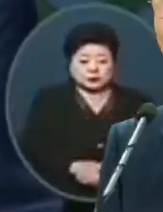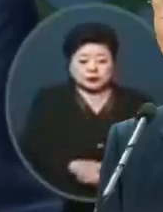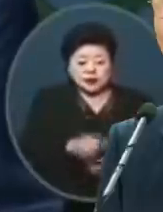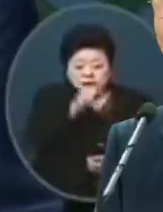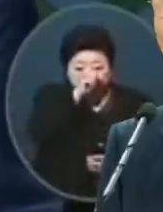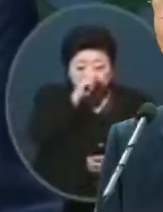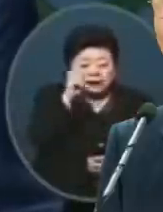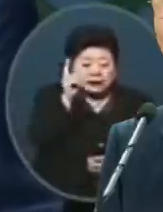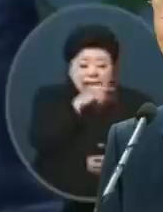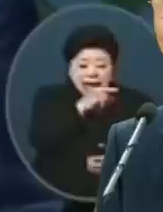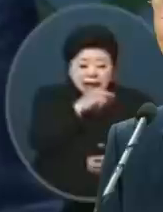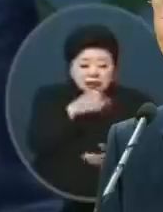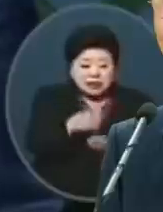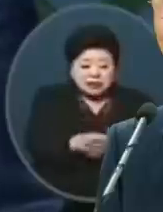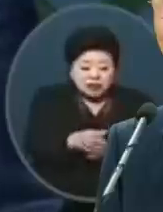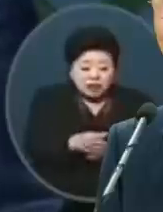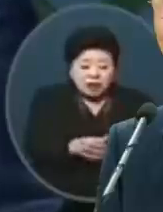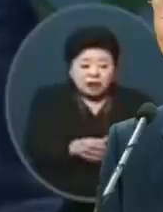선하냐 악하냐는